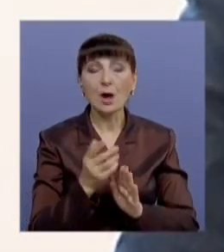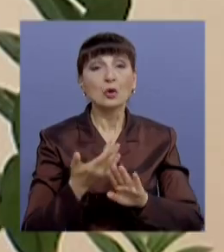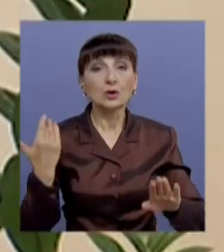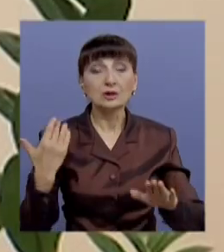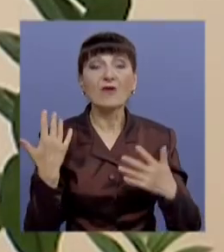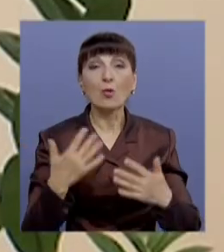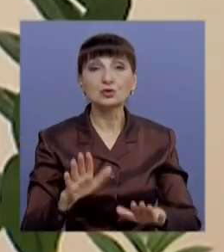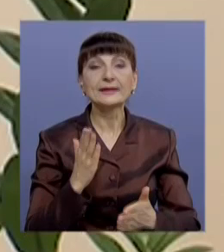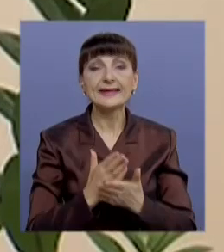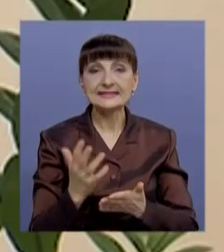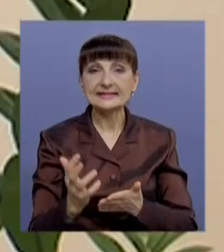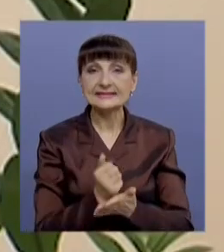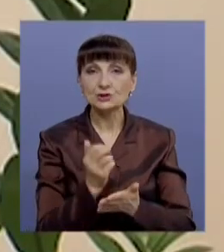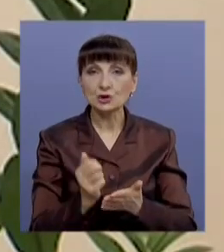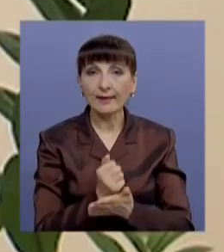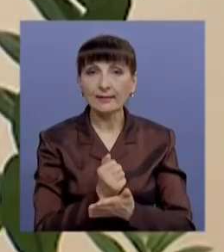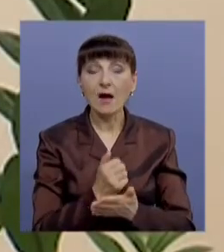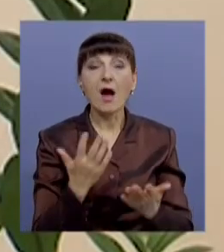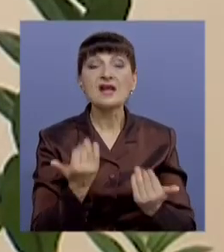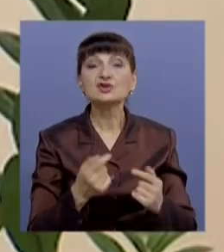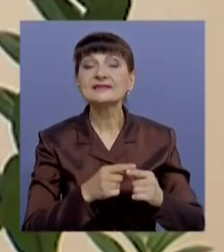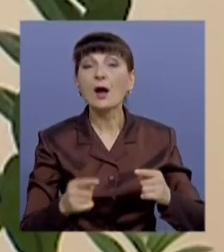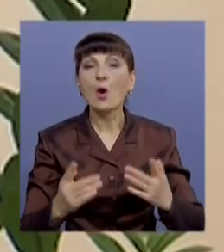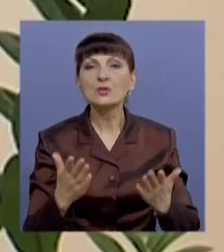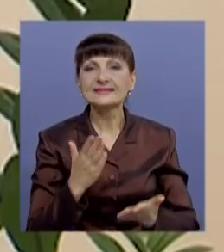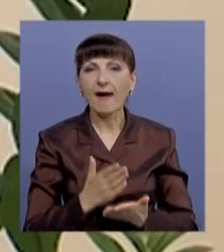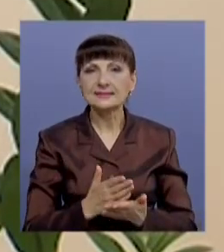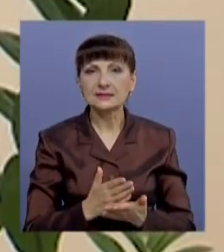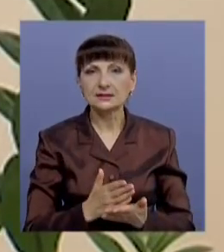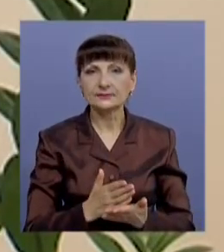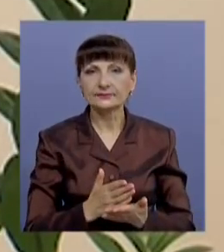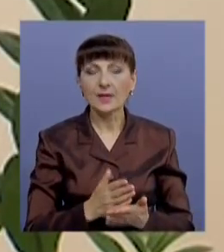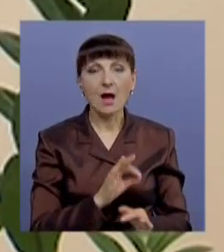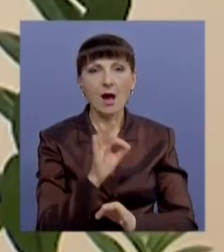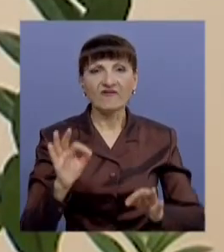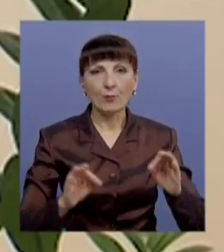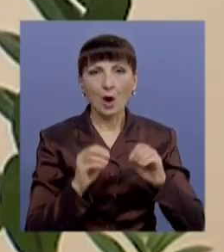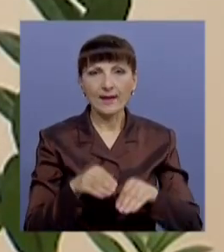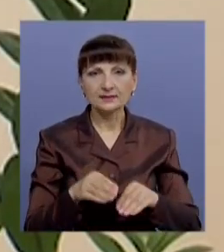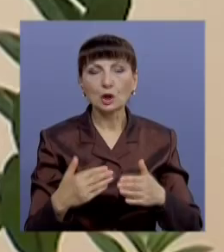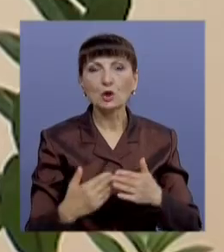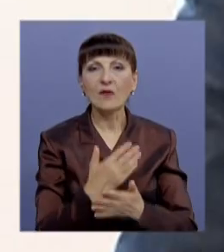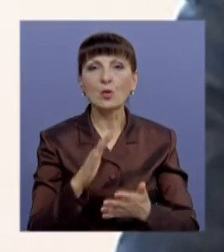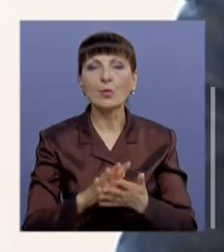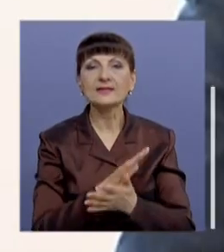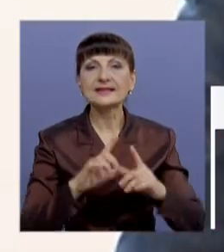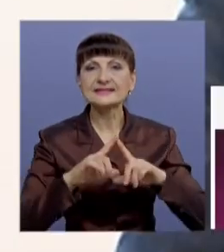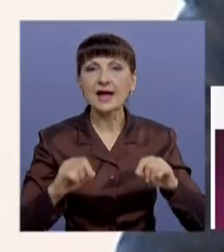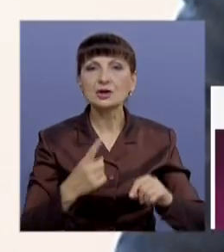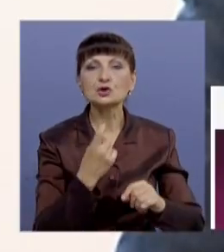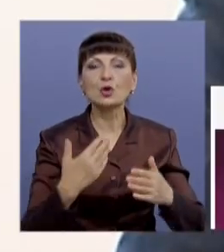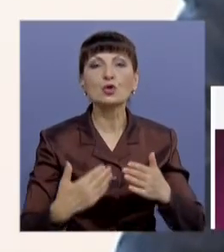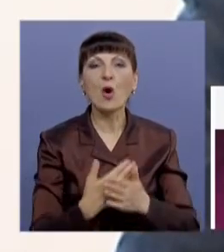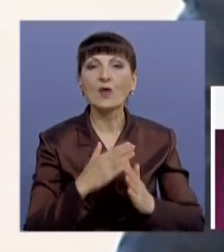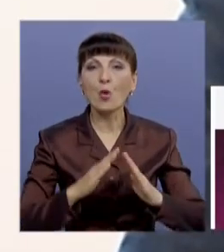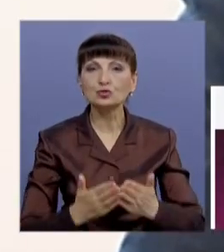есть определенные достижения. На какой стадии сейчас он находится? Проект «Новые гуманитарные знания, 100 новых учебников»